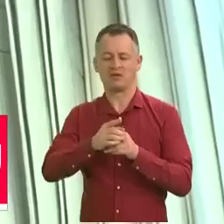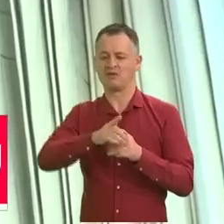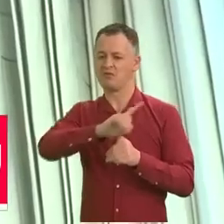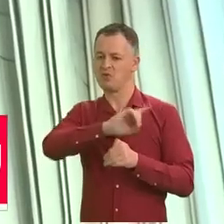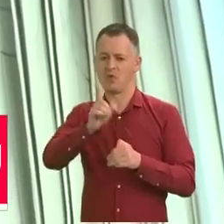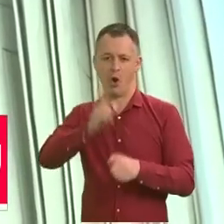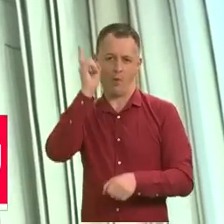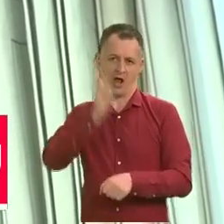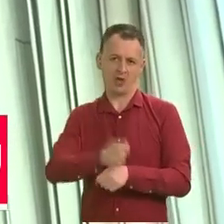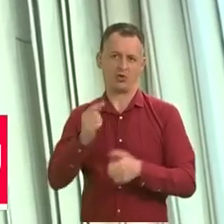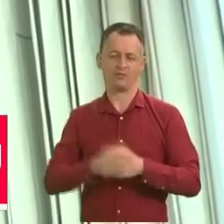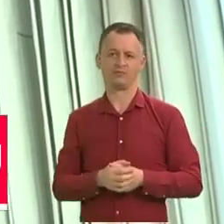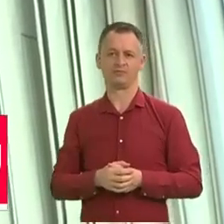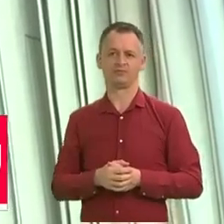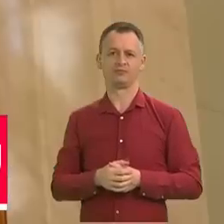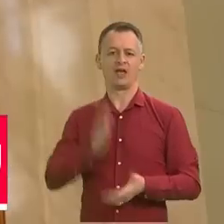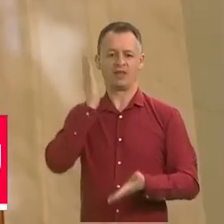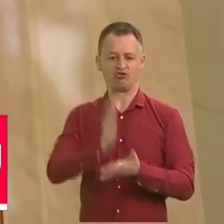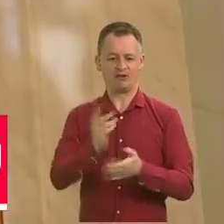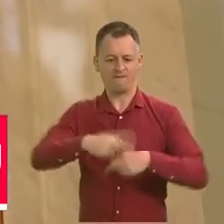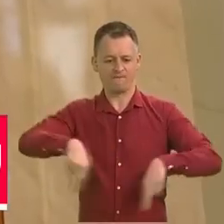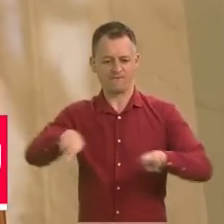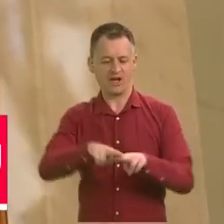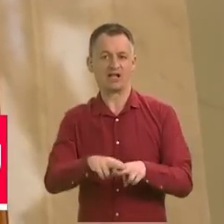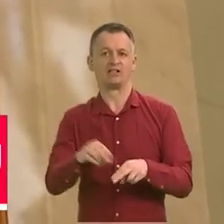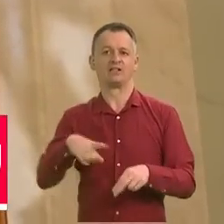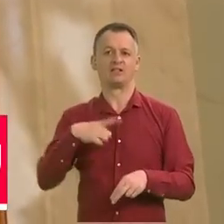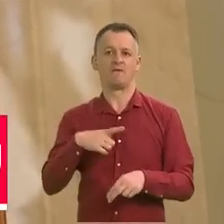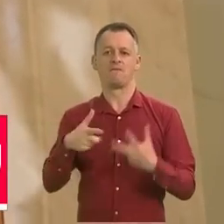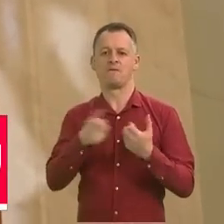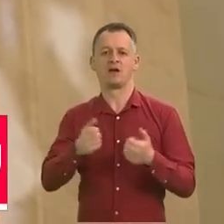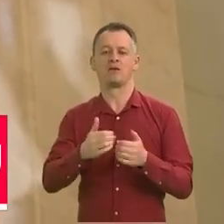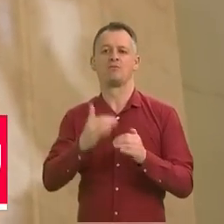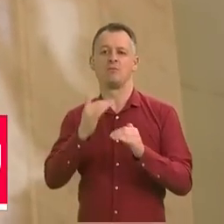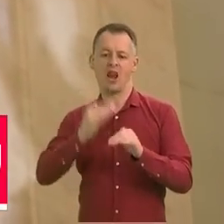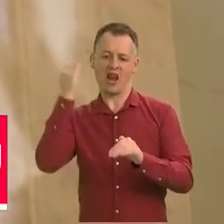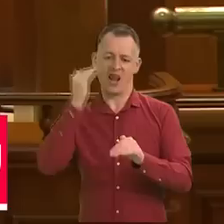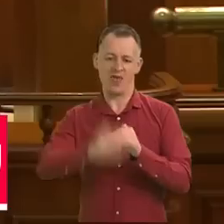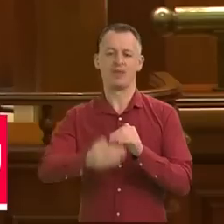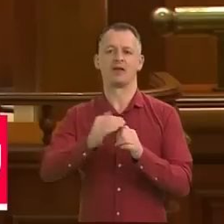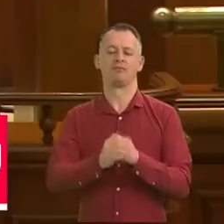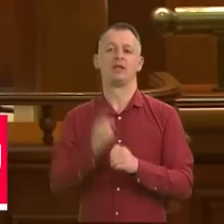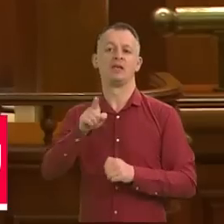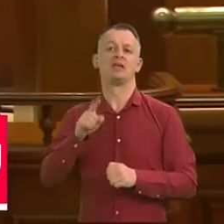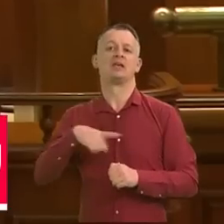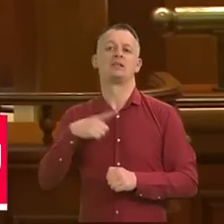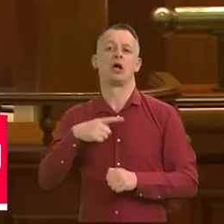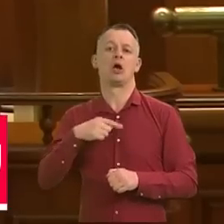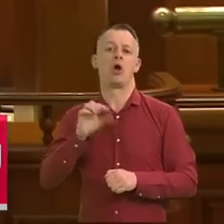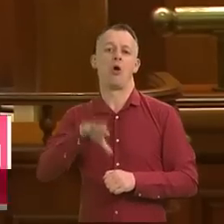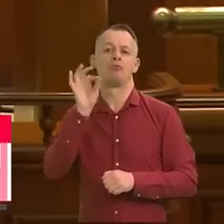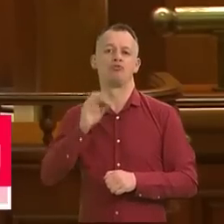care datează de ani de zile. Decizia finală este aceea fără prag și este o opțiune a Parlamentului. Nu este decât